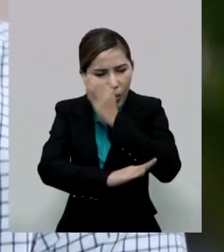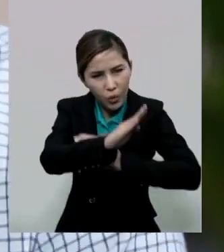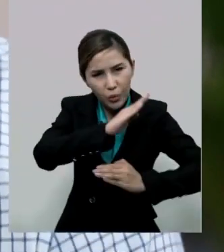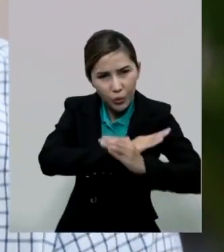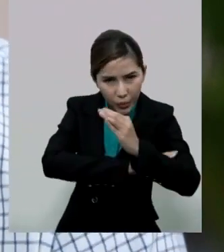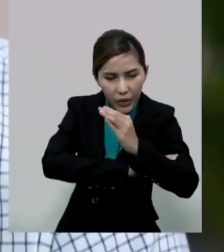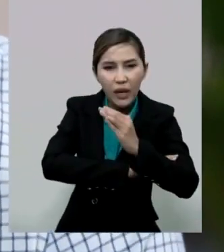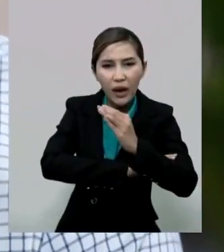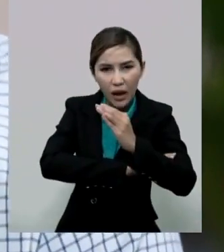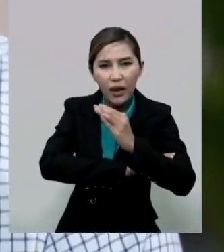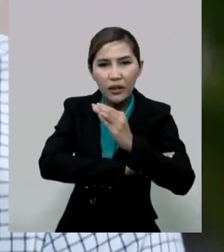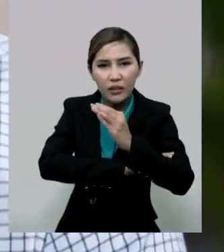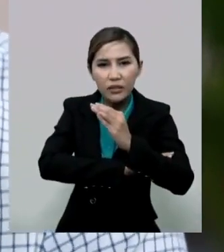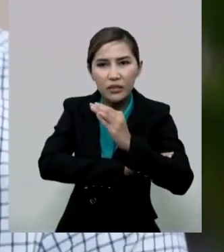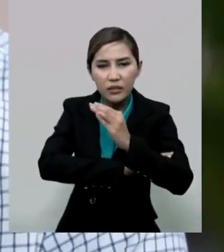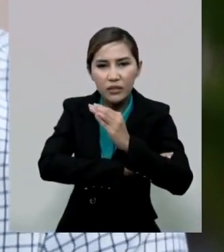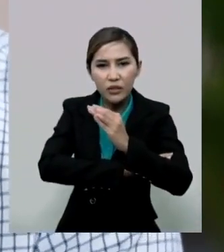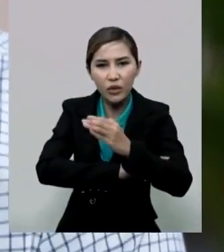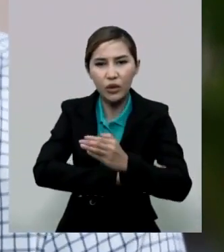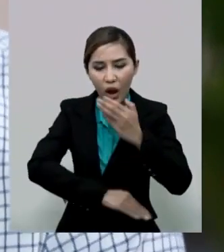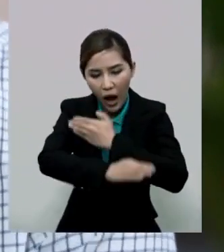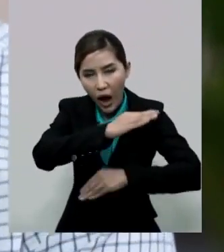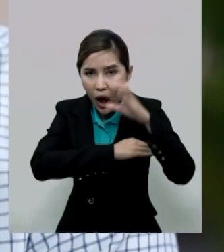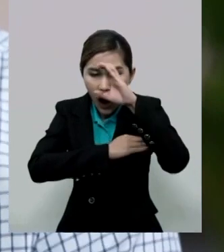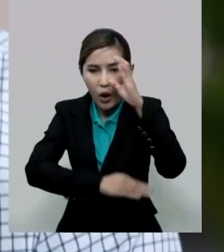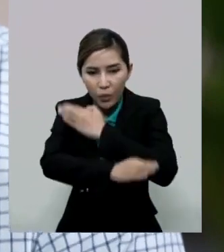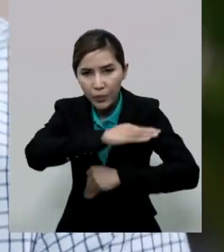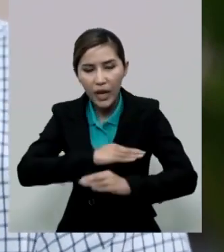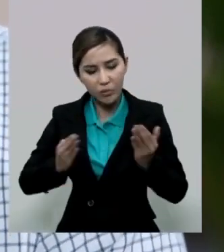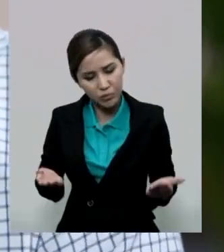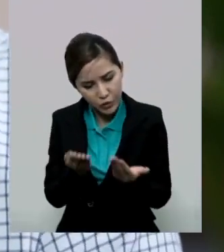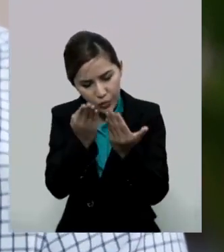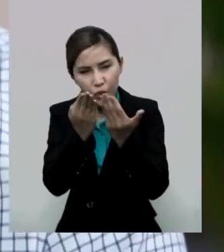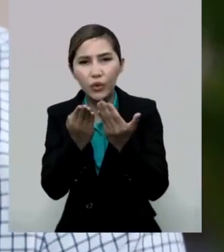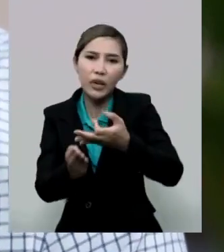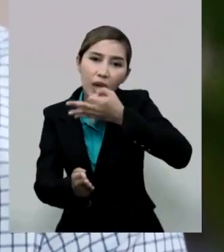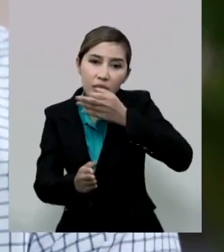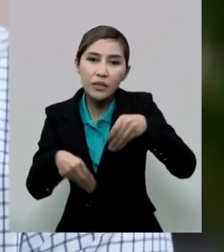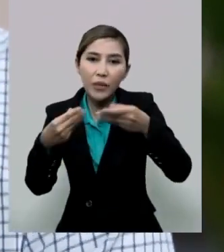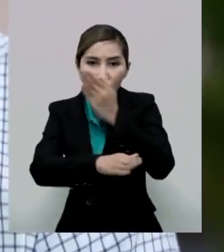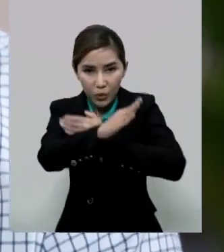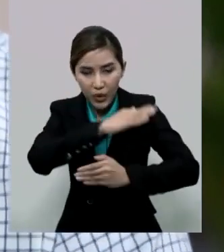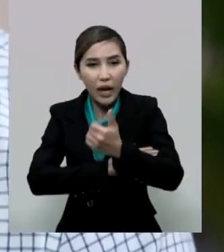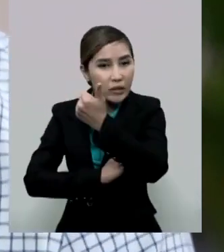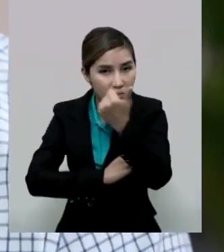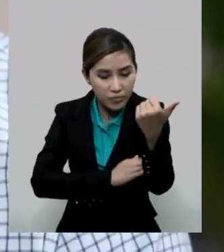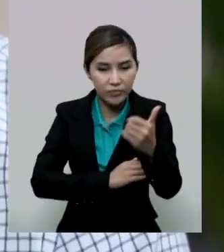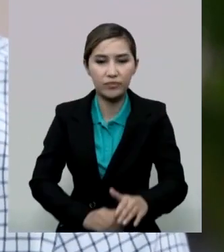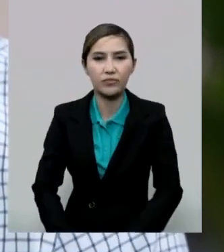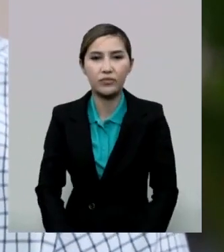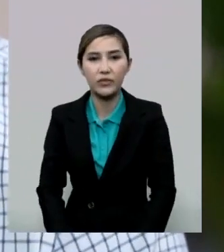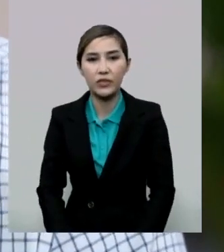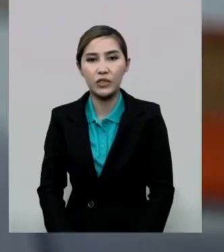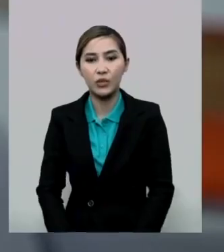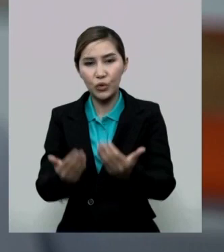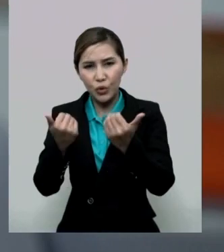ปออกไปหาแบบผู้คนพิการพวกคนพิการไปสนับสนุนให้ก็มีงานทำนะครับ ค่ะ